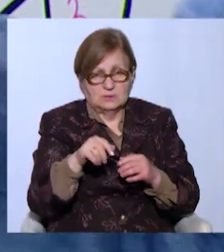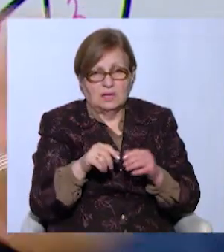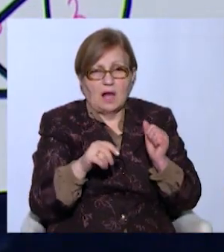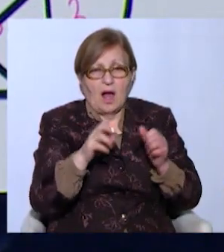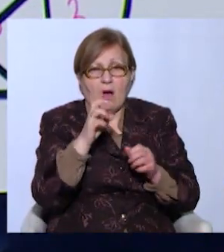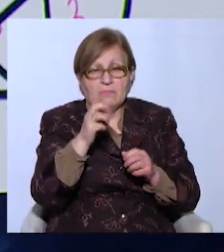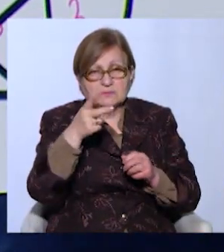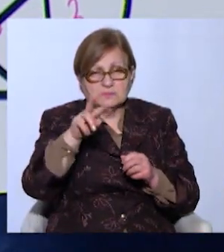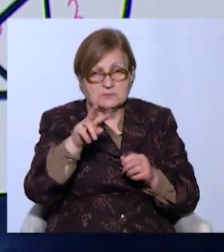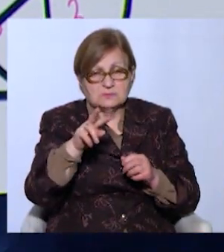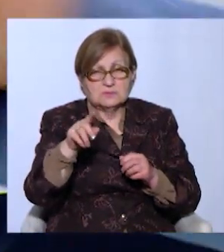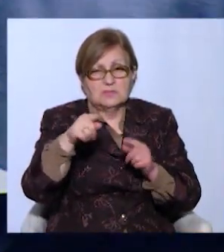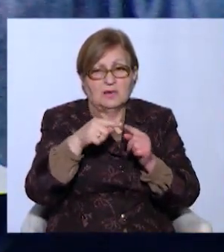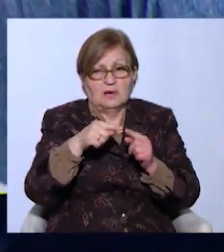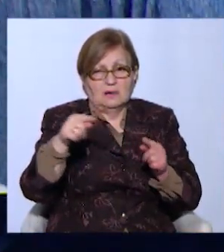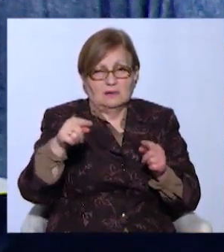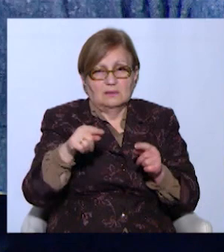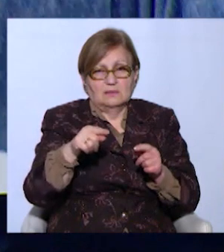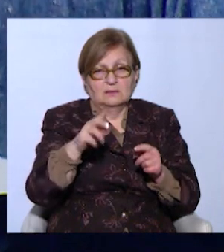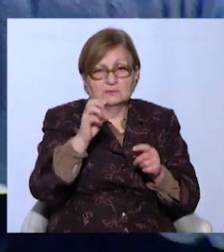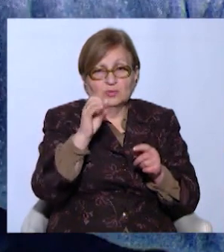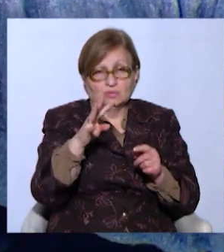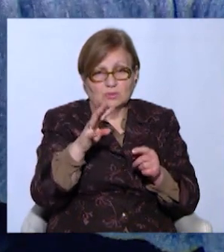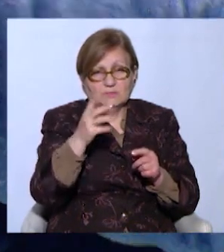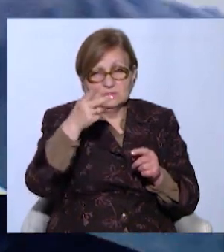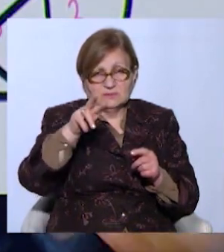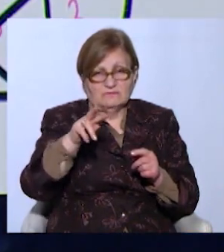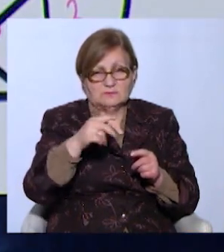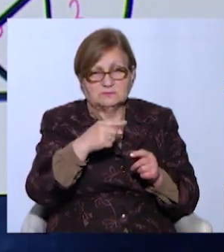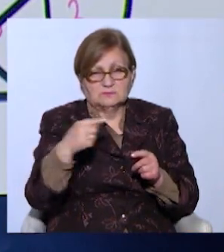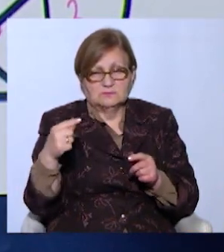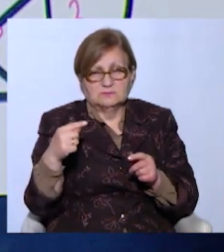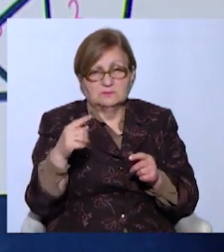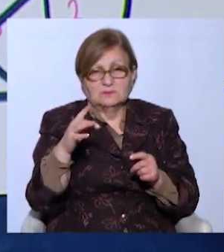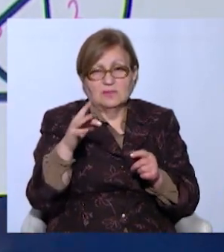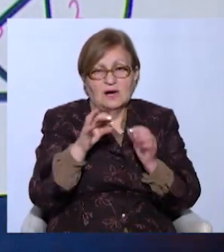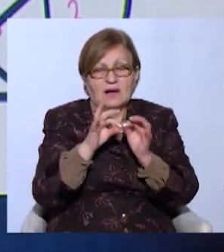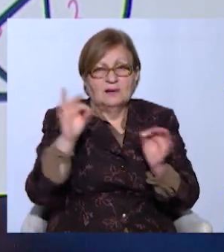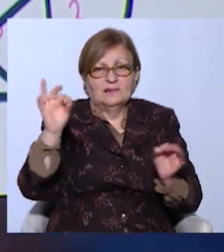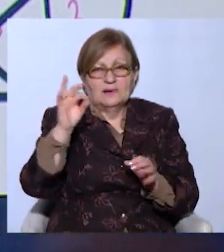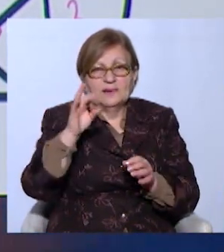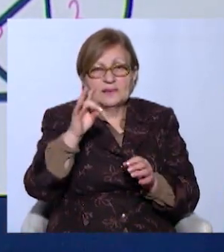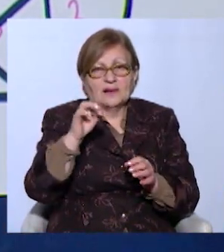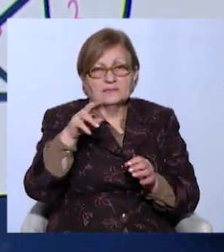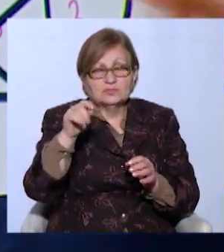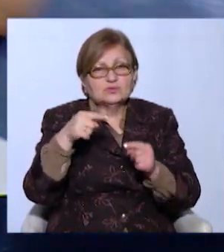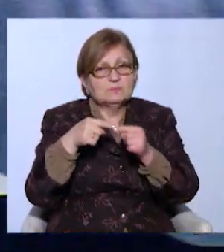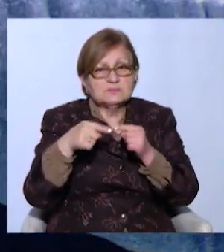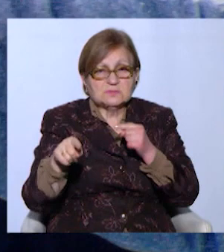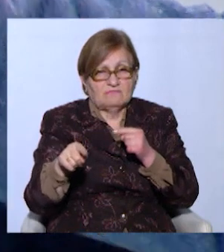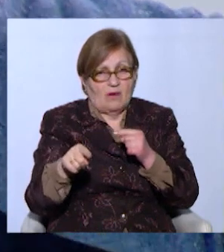აბეს კვადრატი ეს არის ცენტრებს შორის მანძილის კვადრატს, ანუ 14-ის კვადრატს გამოკლებული რადიუსების სხვაობის კვადრატი,